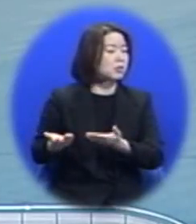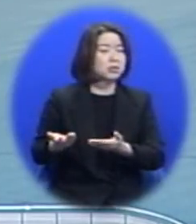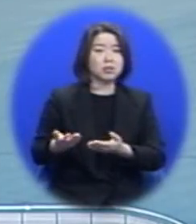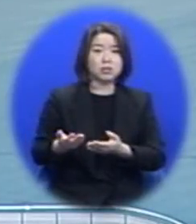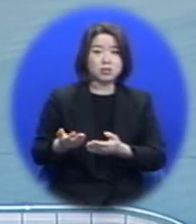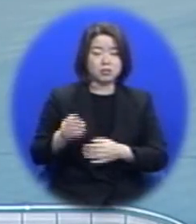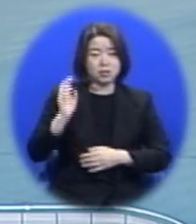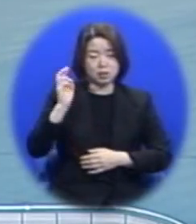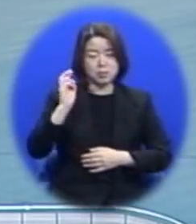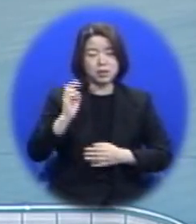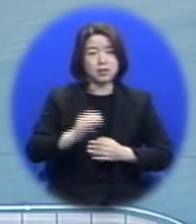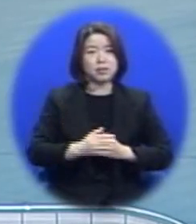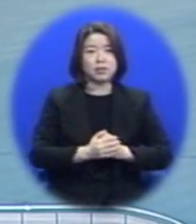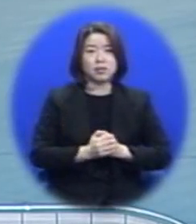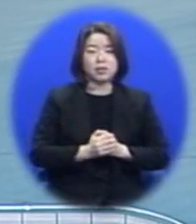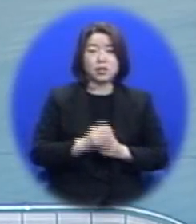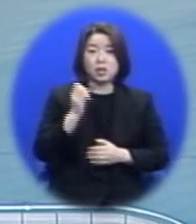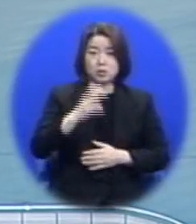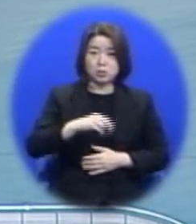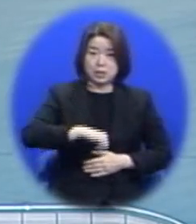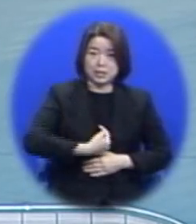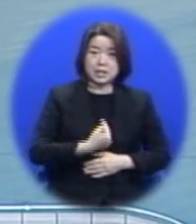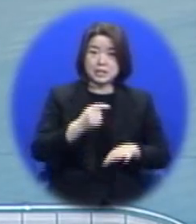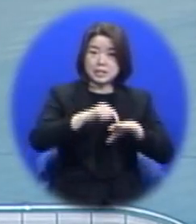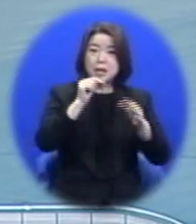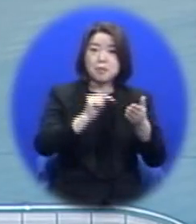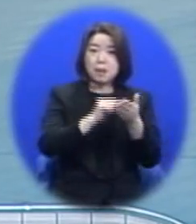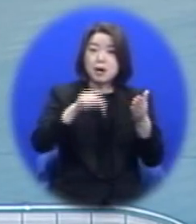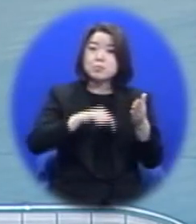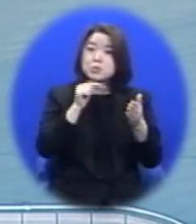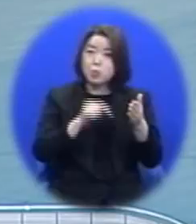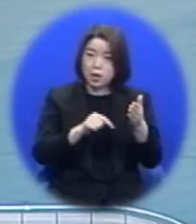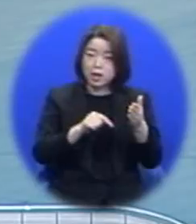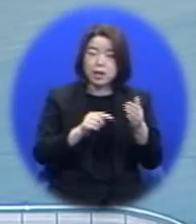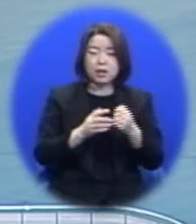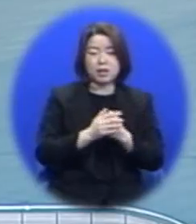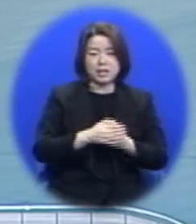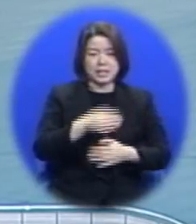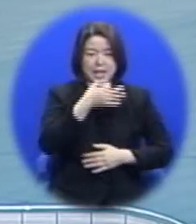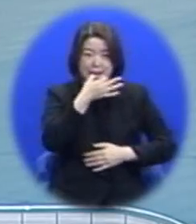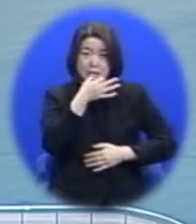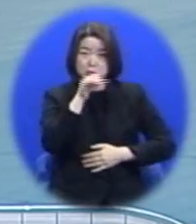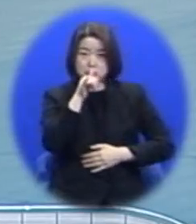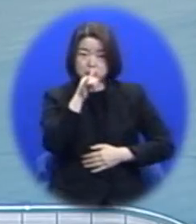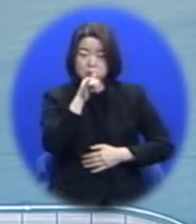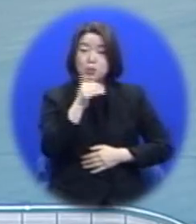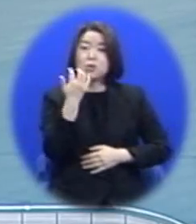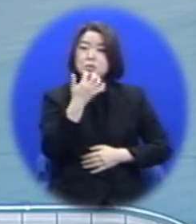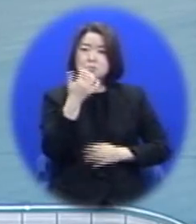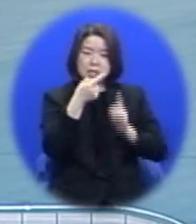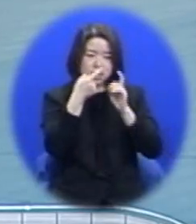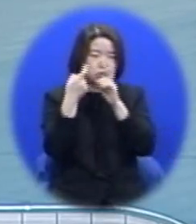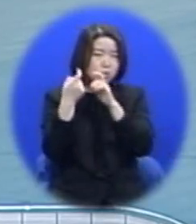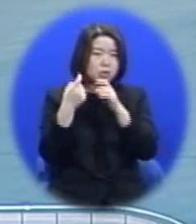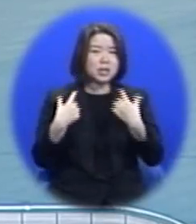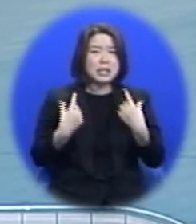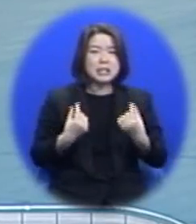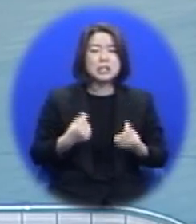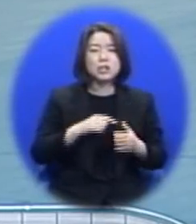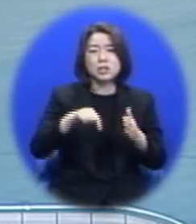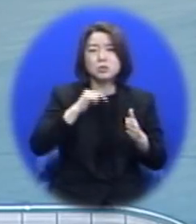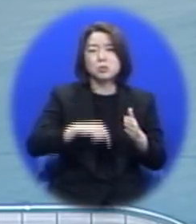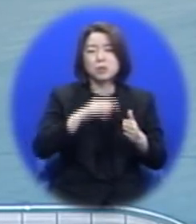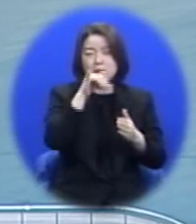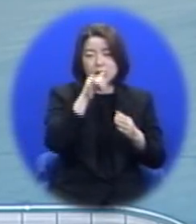모르고 또는 자기 자신의 마음속에도 탐심이 있고 또 음란의 유혹이 여전히 자기 안에도